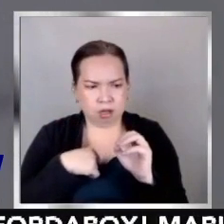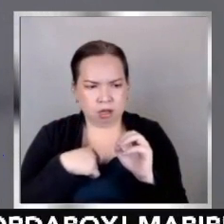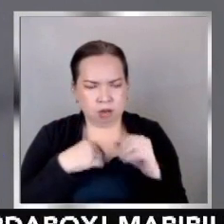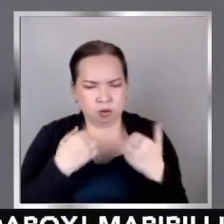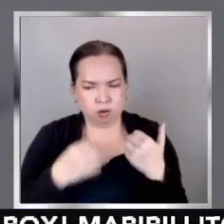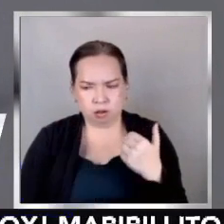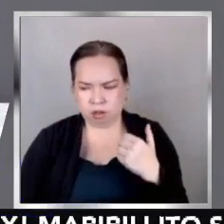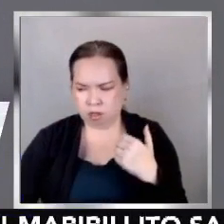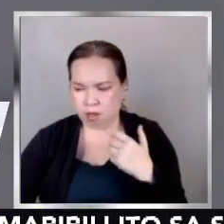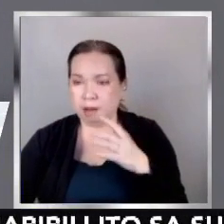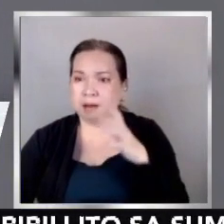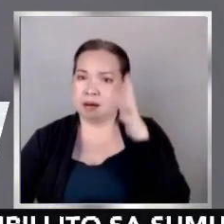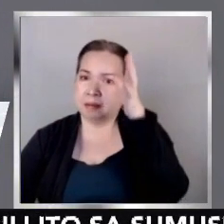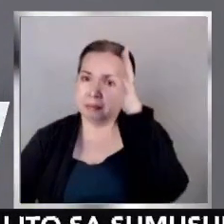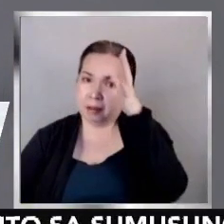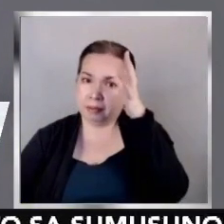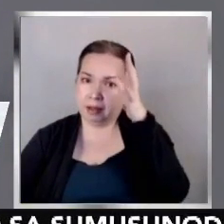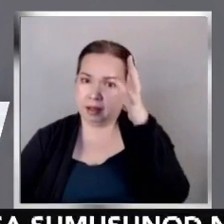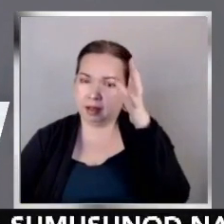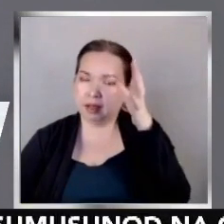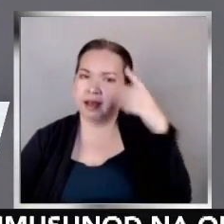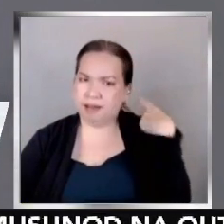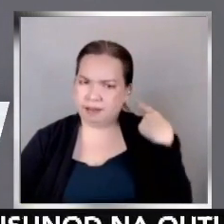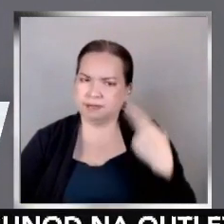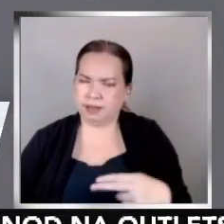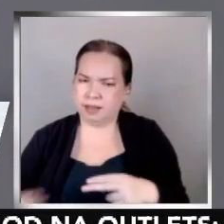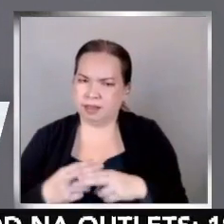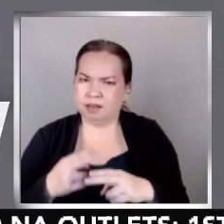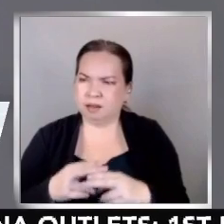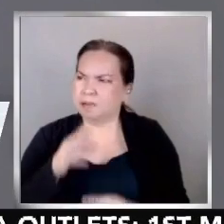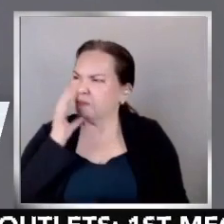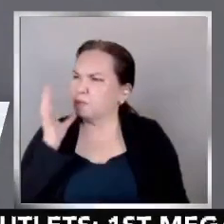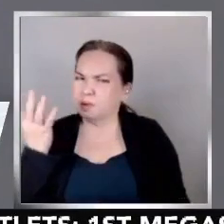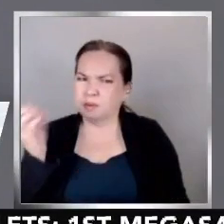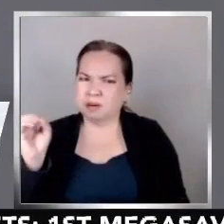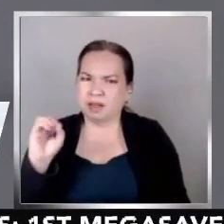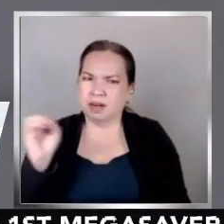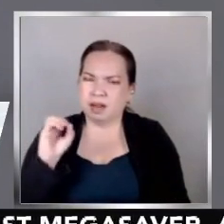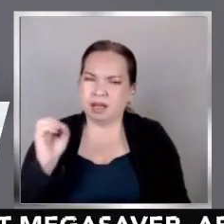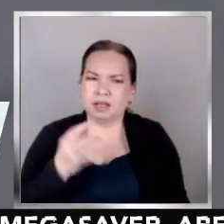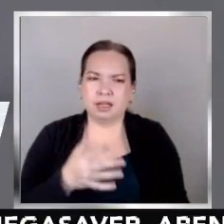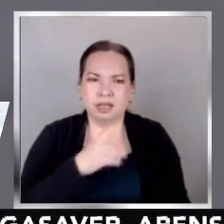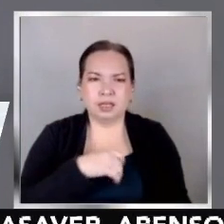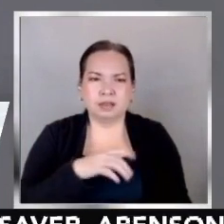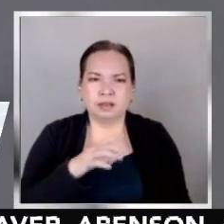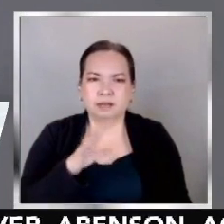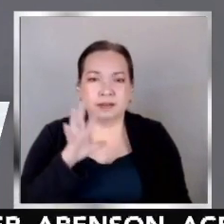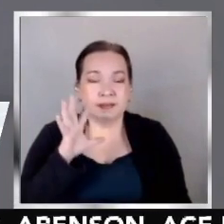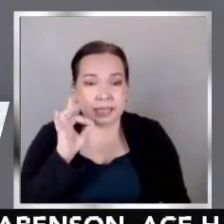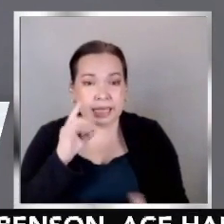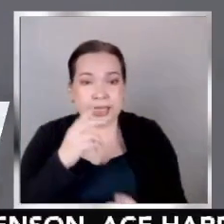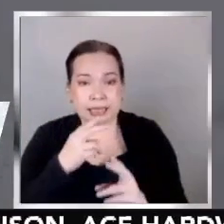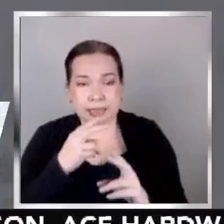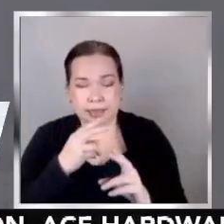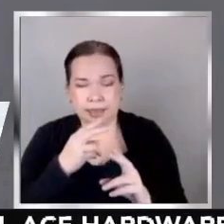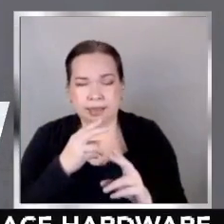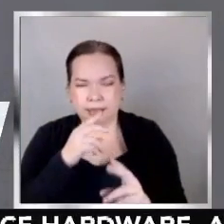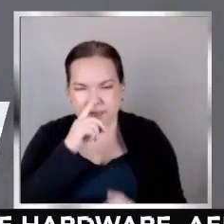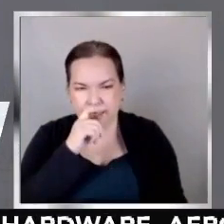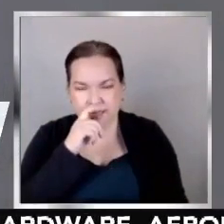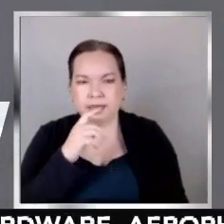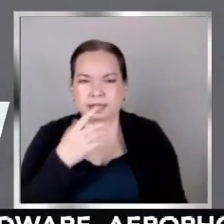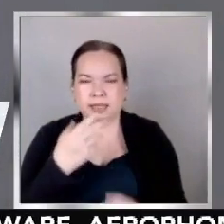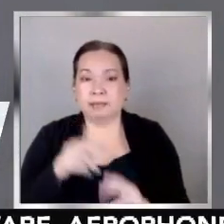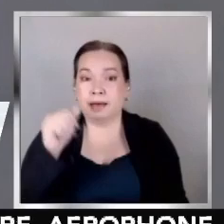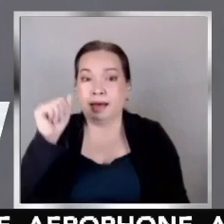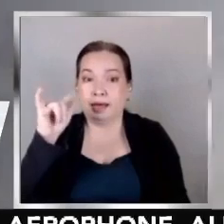pero unknown ang nanay sa birth certificate ng 58 anyos na si Zenaida o mas kilala sa palayo na Aida.